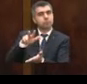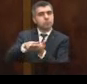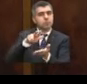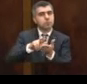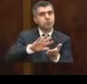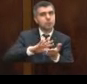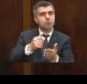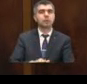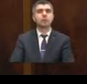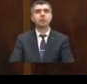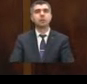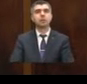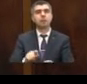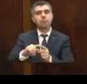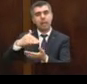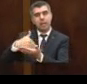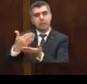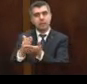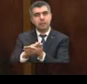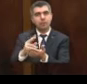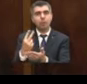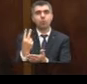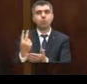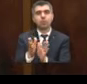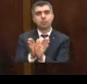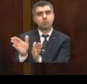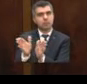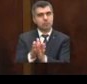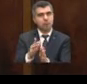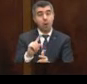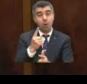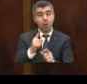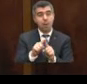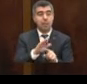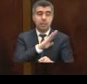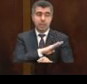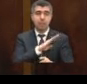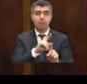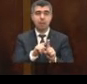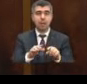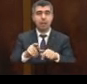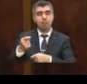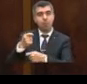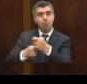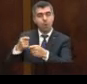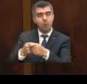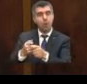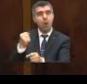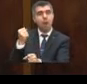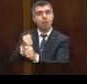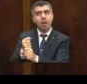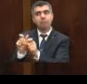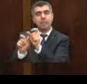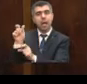على منهجية مقسمة على مرحلتين: تقوية صمود الاقتصاد الوطني والحفاظ على مناصب الشغل